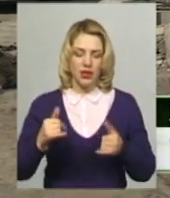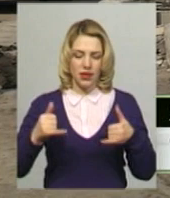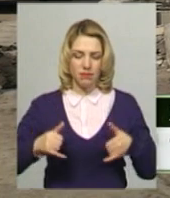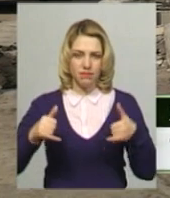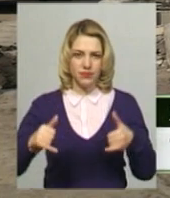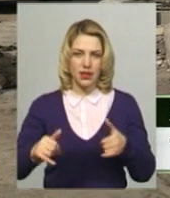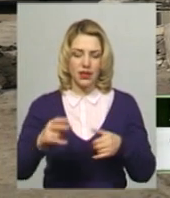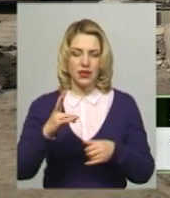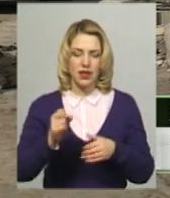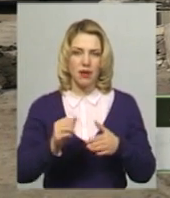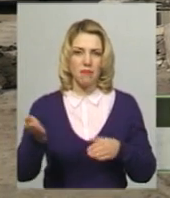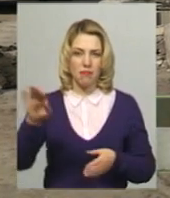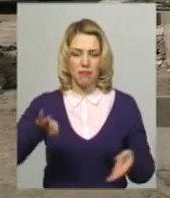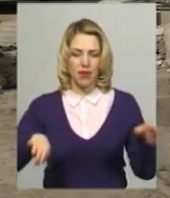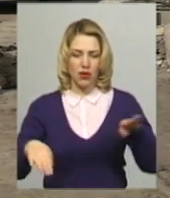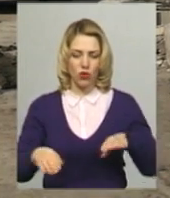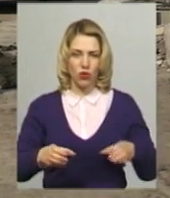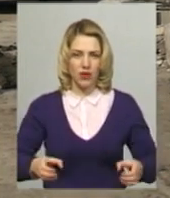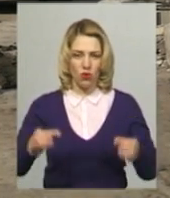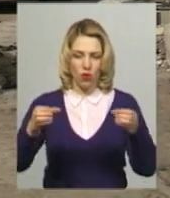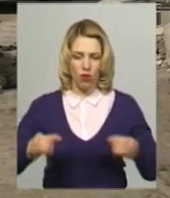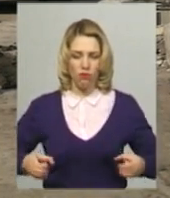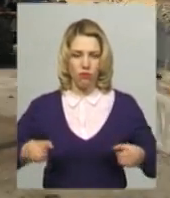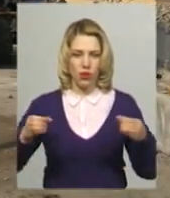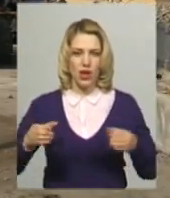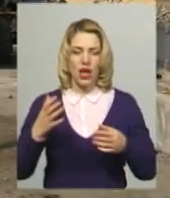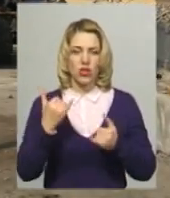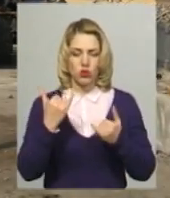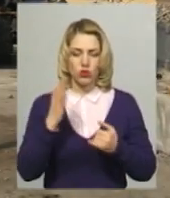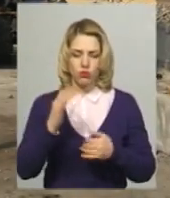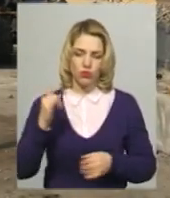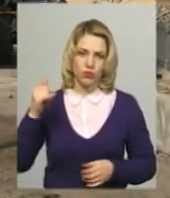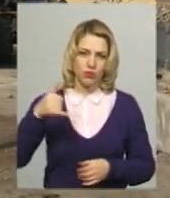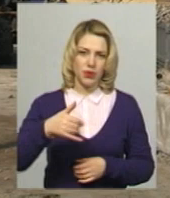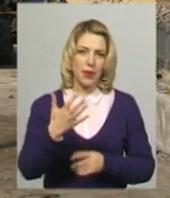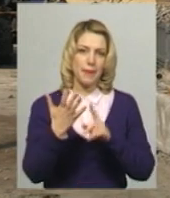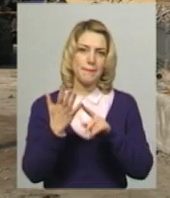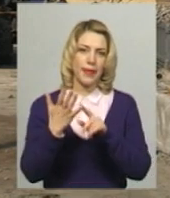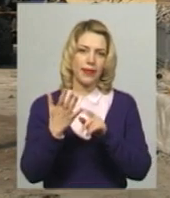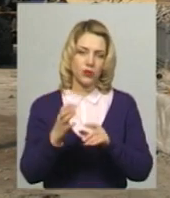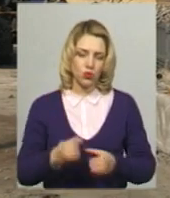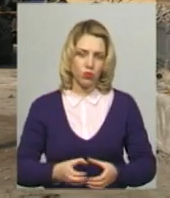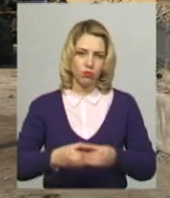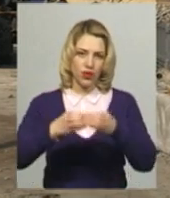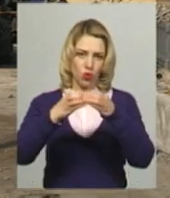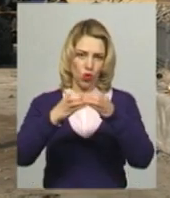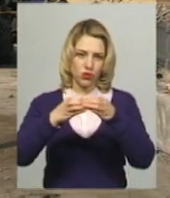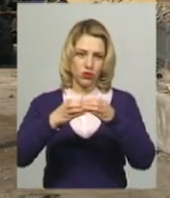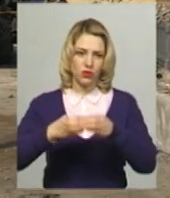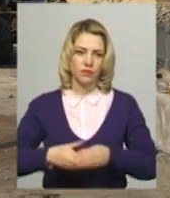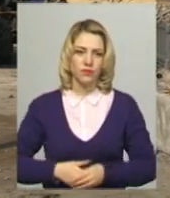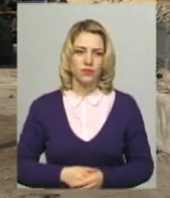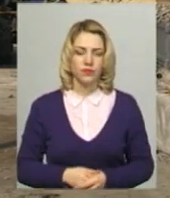І сьогодні будемо влаштовувати ще бетон на п'яті берегові опори. За сьогодні ми плануємо п'яту берегову бору на бівні